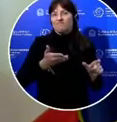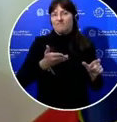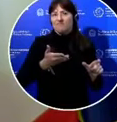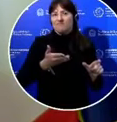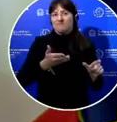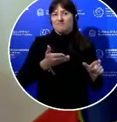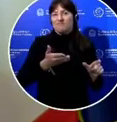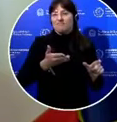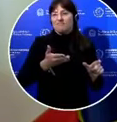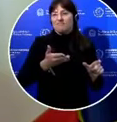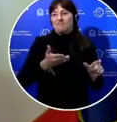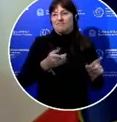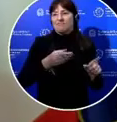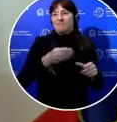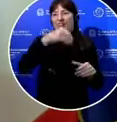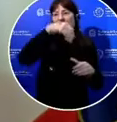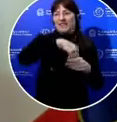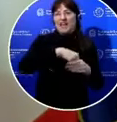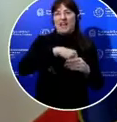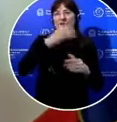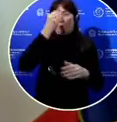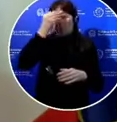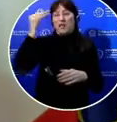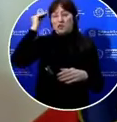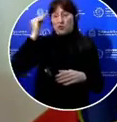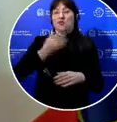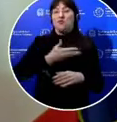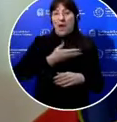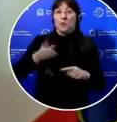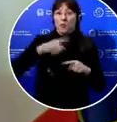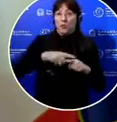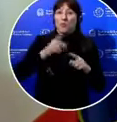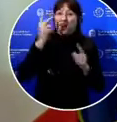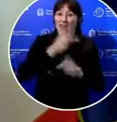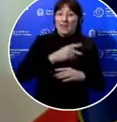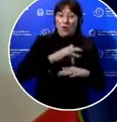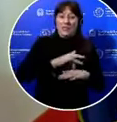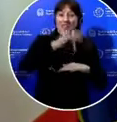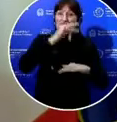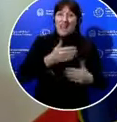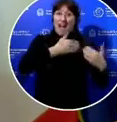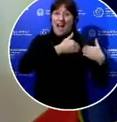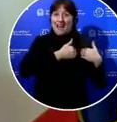pregiudizievole, sicuramente respingente e non si è fatto carico delle fragilità.